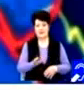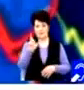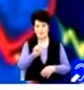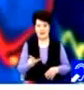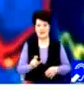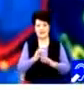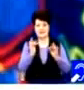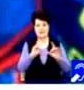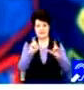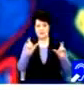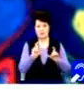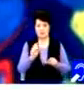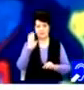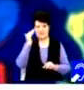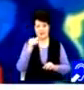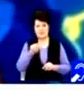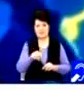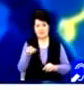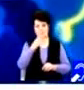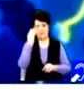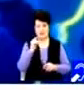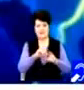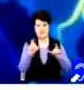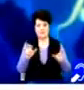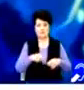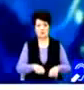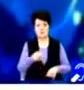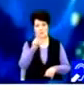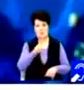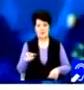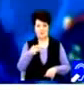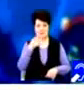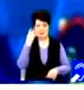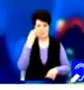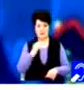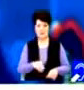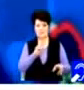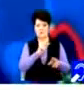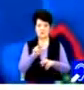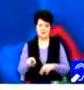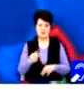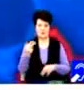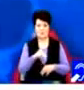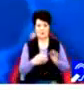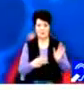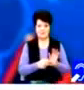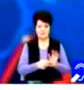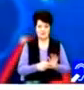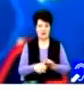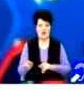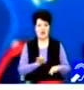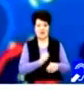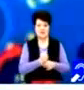instituțiile psihiatrice din Republica Moldova institutul pentru Drepturile omului din Republica Moldova a monitorizat în 2018